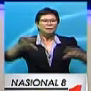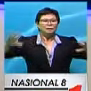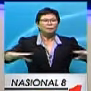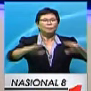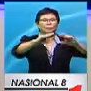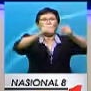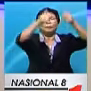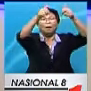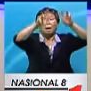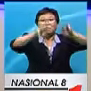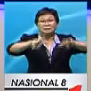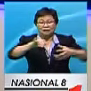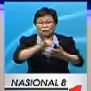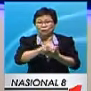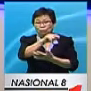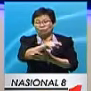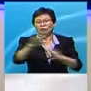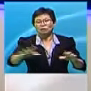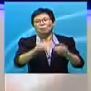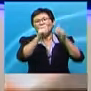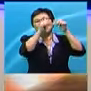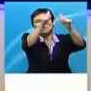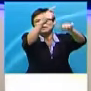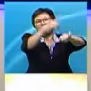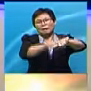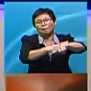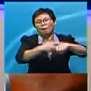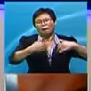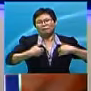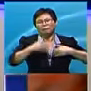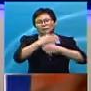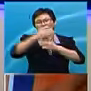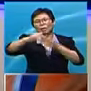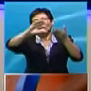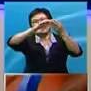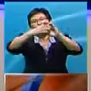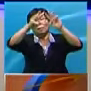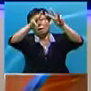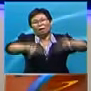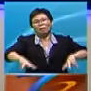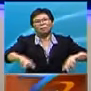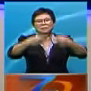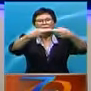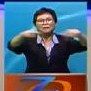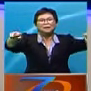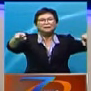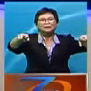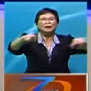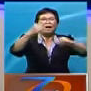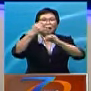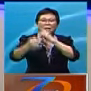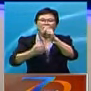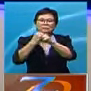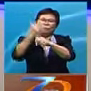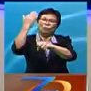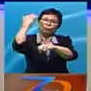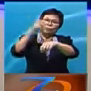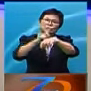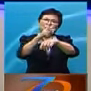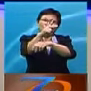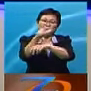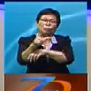Sidang kemuncak ASEAN itu menjadi sidang pertama diadakan selepas komuniti ASEAN dilancarkan penghujung tahun lalu di Kuala